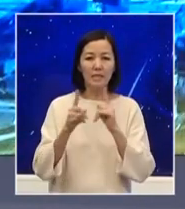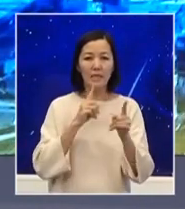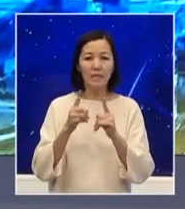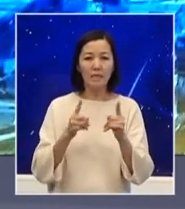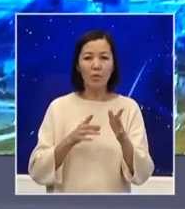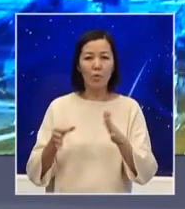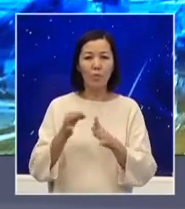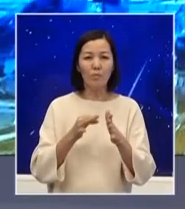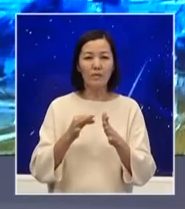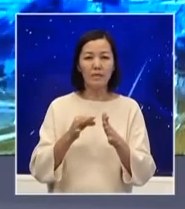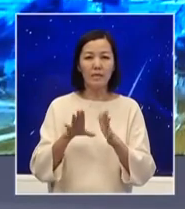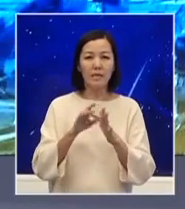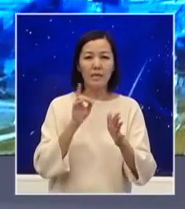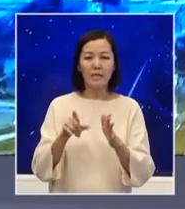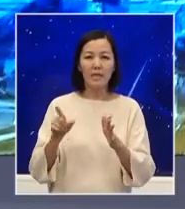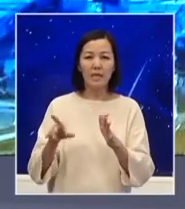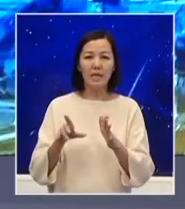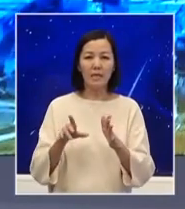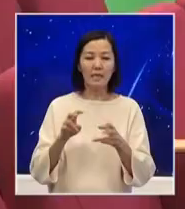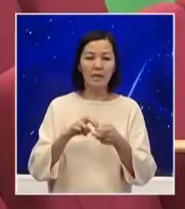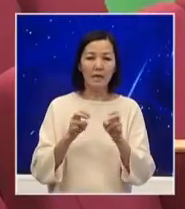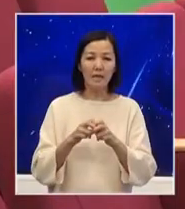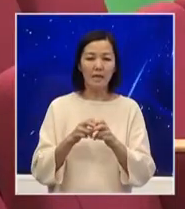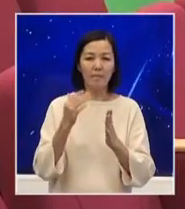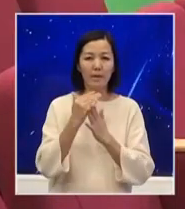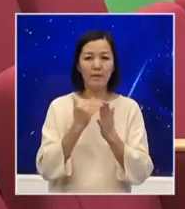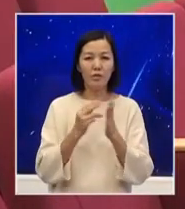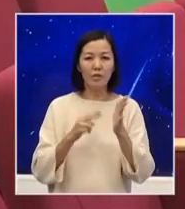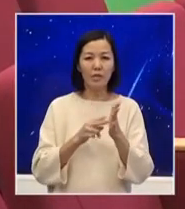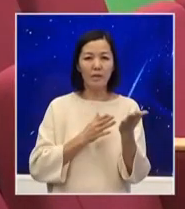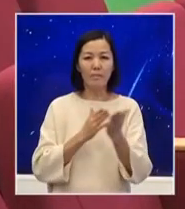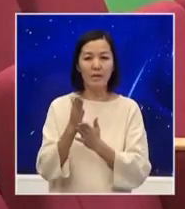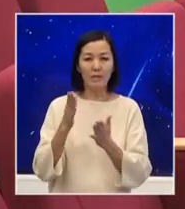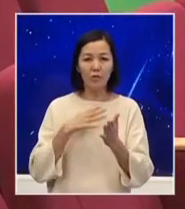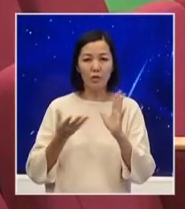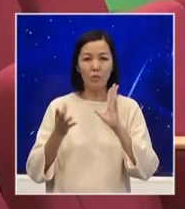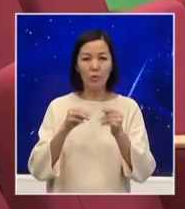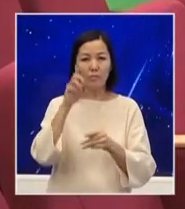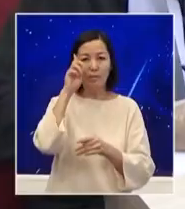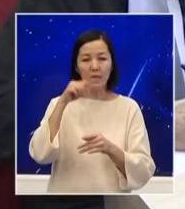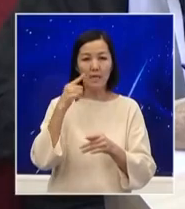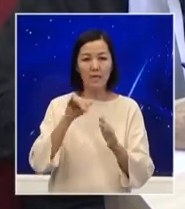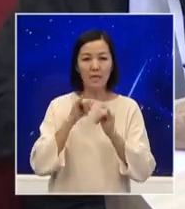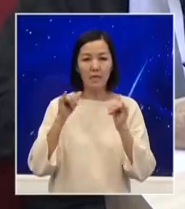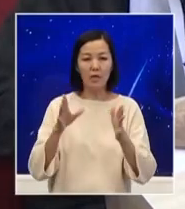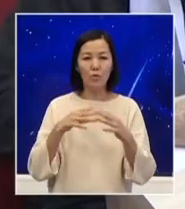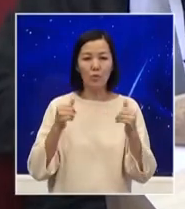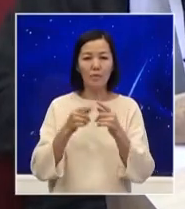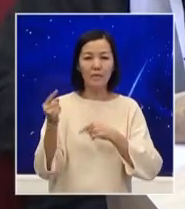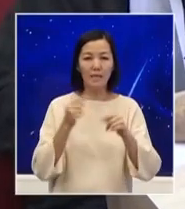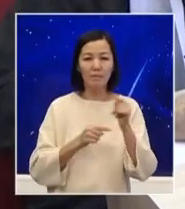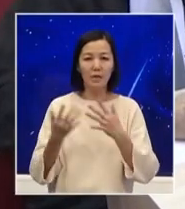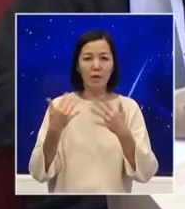съезіне облыс атынан делегаттар сайлау мәселесі қарастырылды. Бағдарлама 7 бағыттан тұрады. Онда мемлекеттік тілді нығайту,